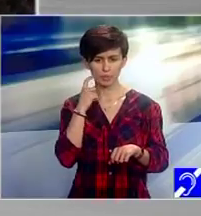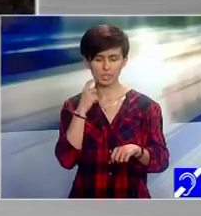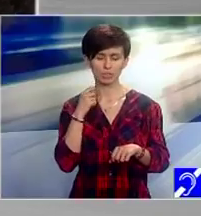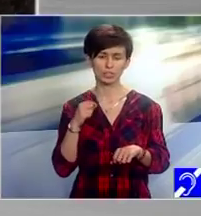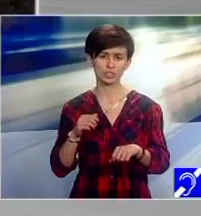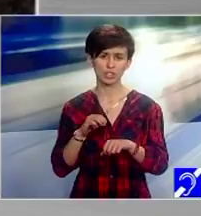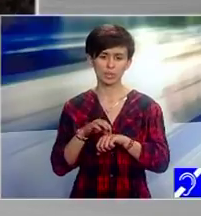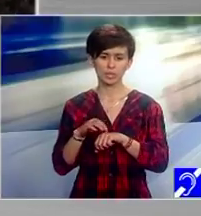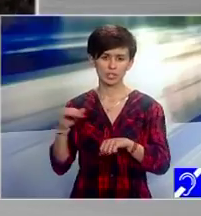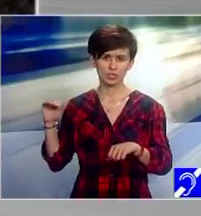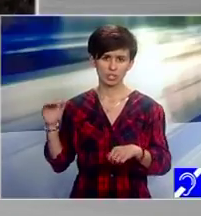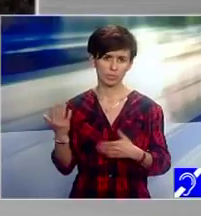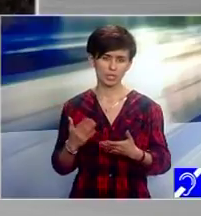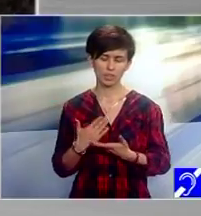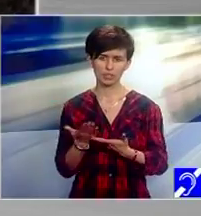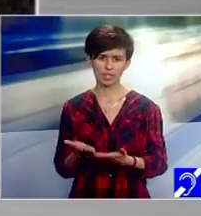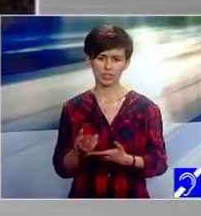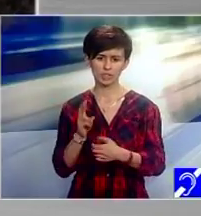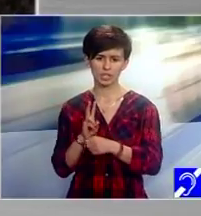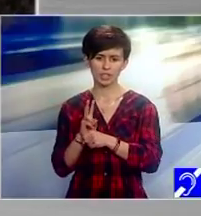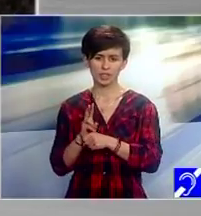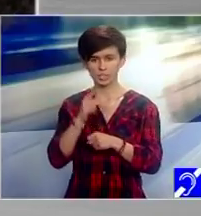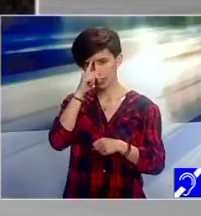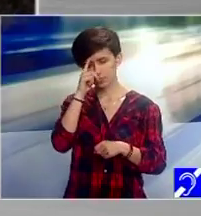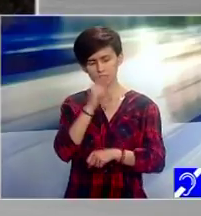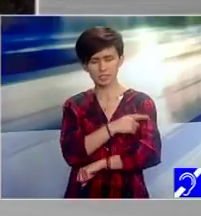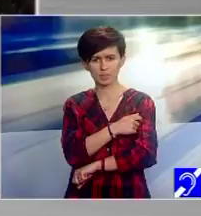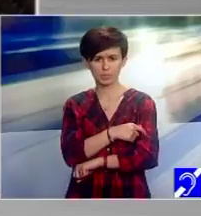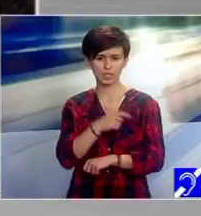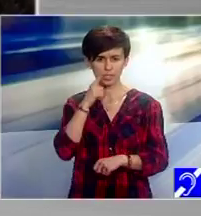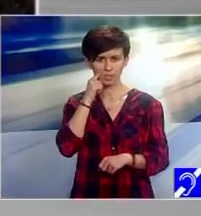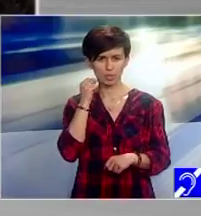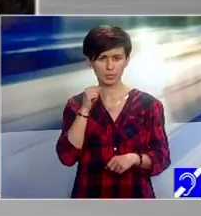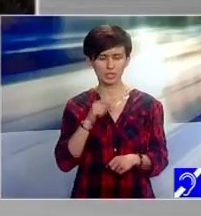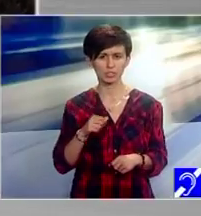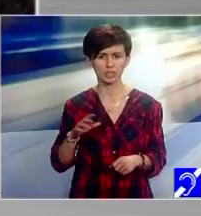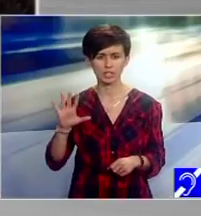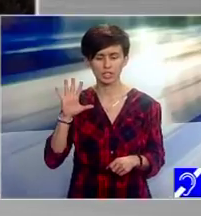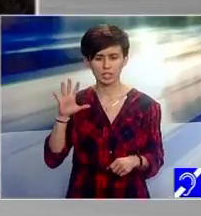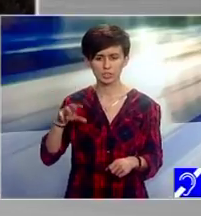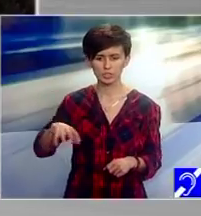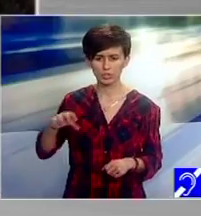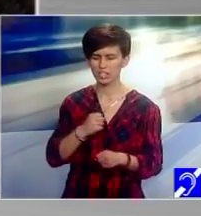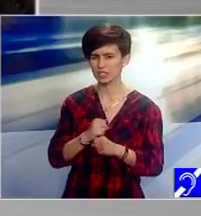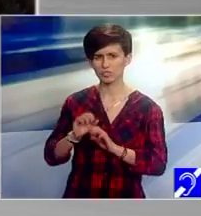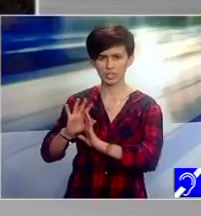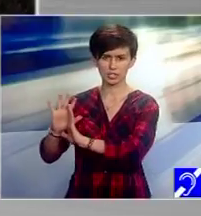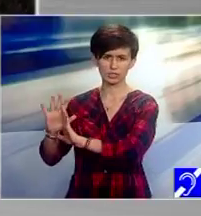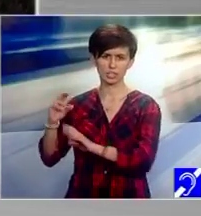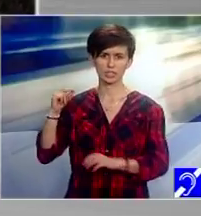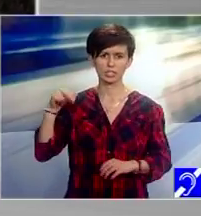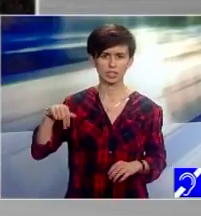acorda asistență medicală acestor oameni unde ajungem noi. Sunt 5 localități foarte izolate din Nepal.